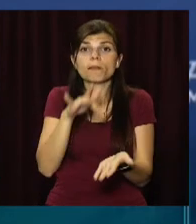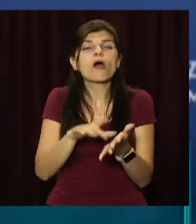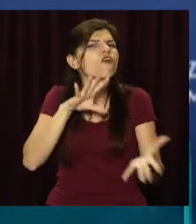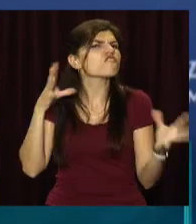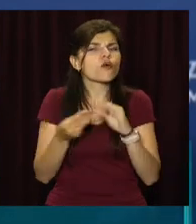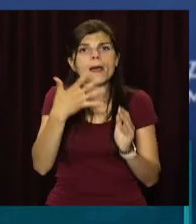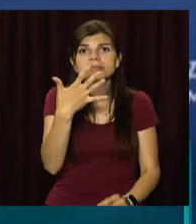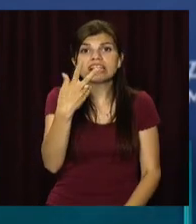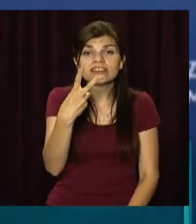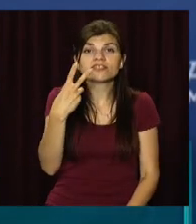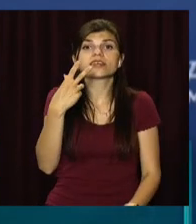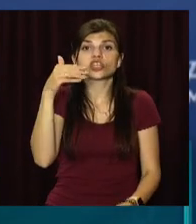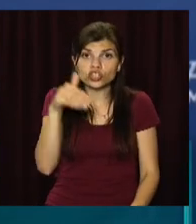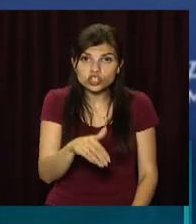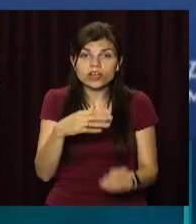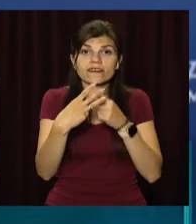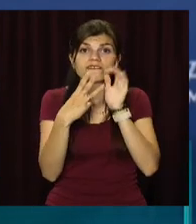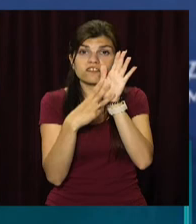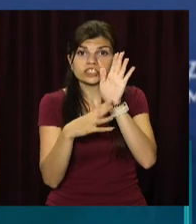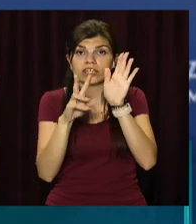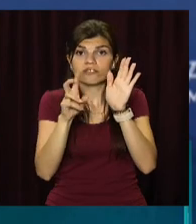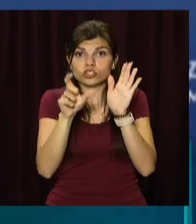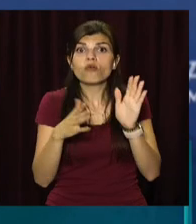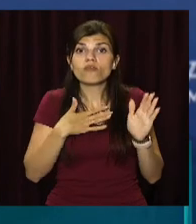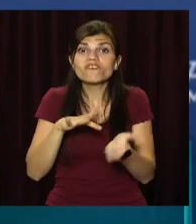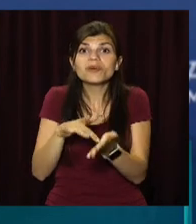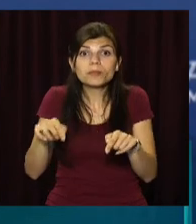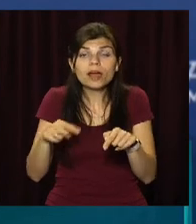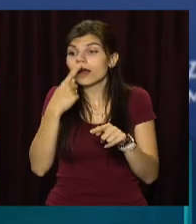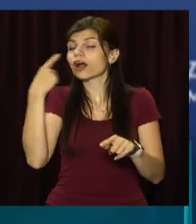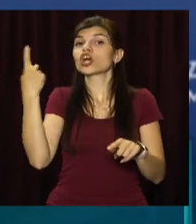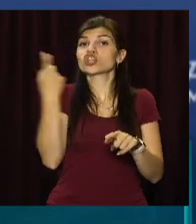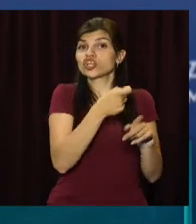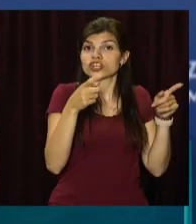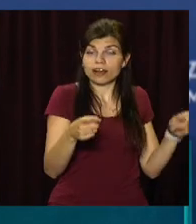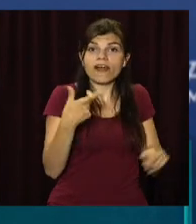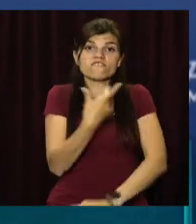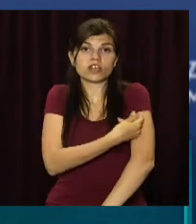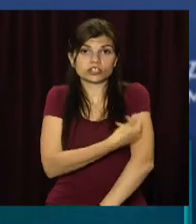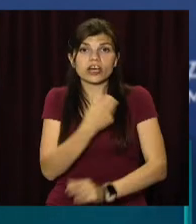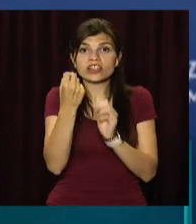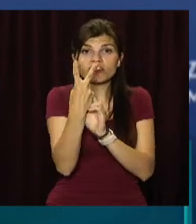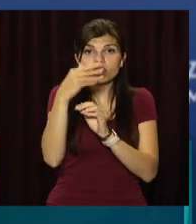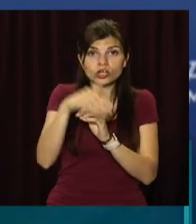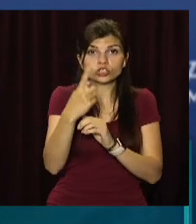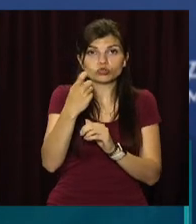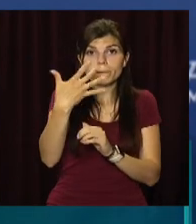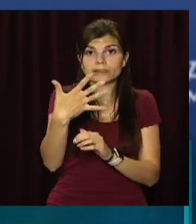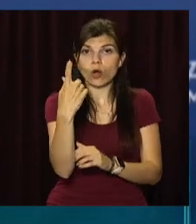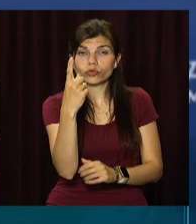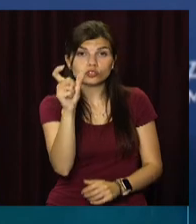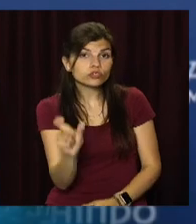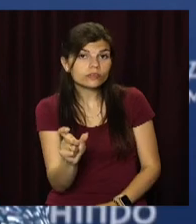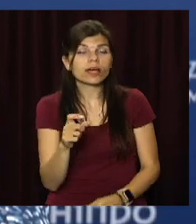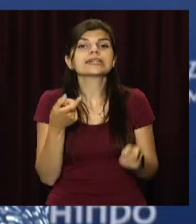загалом 52 082 особи. За минулий тиждень вакциновано 12 151